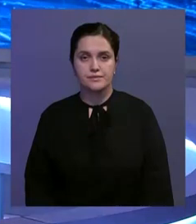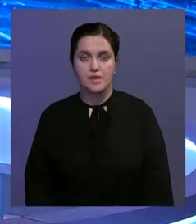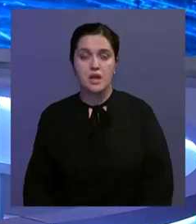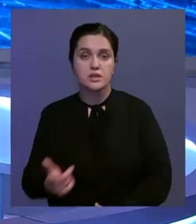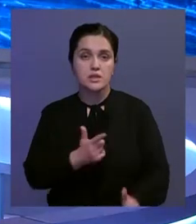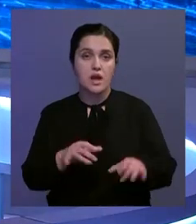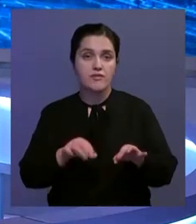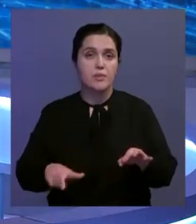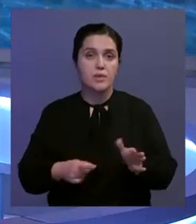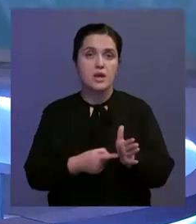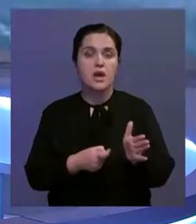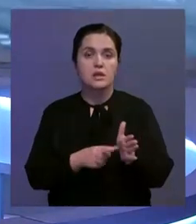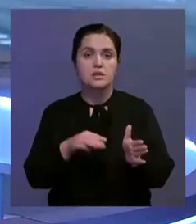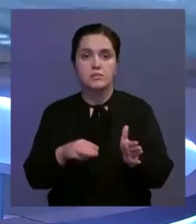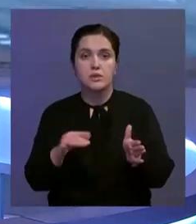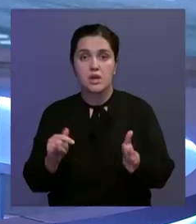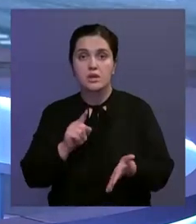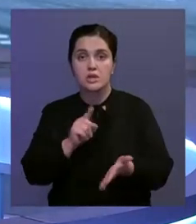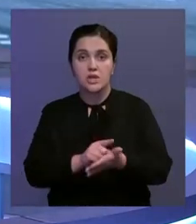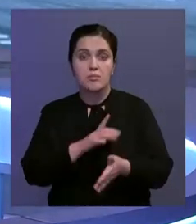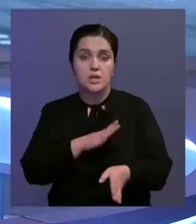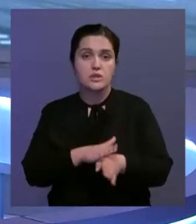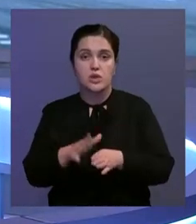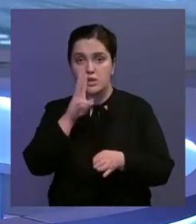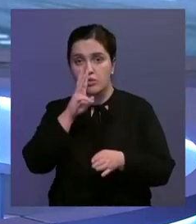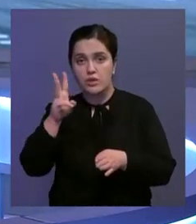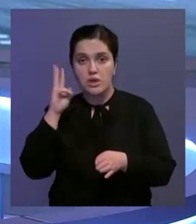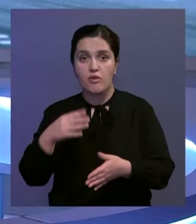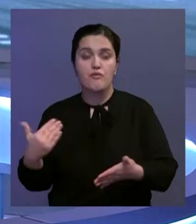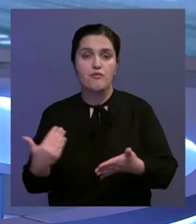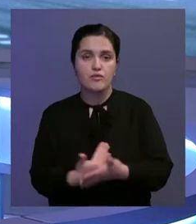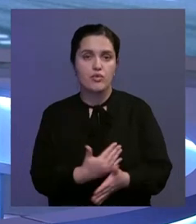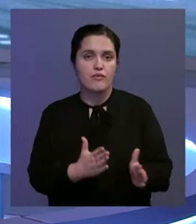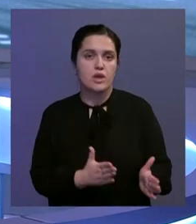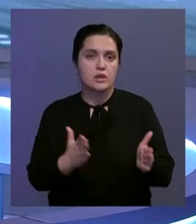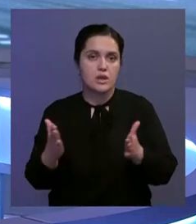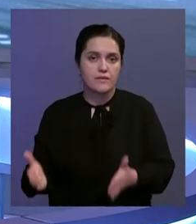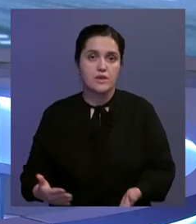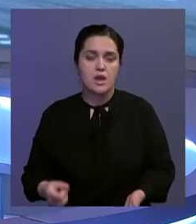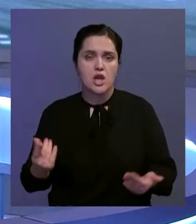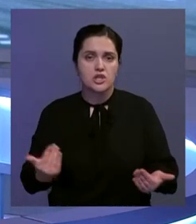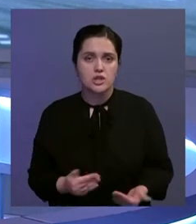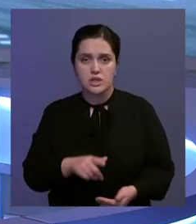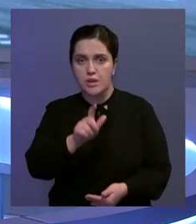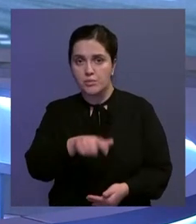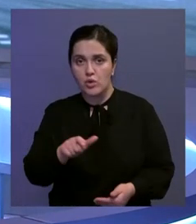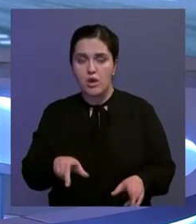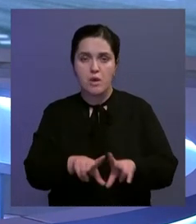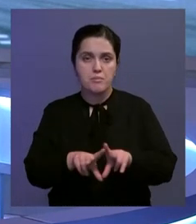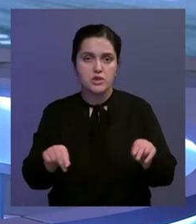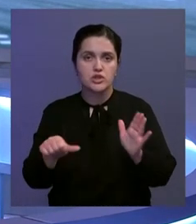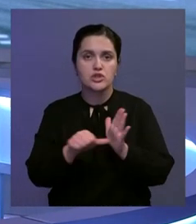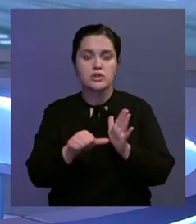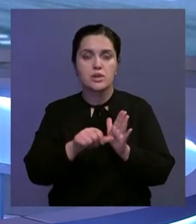Сдача автобана Караганда-Темиртау, которая должна была состояться еще 3 года назад, вновь откладывается. Жителям региона